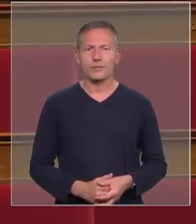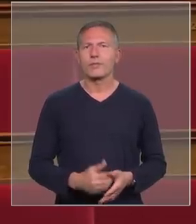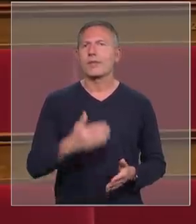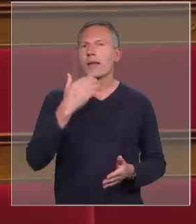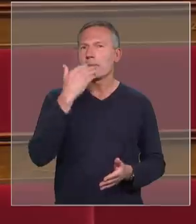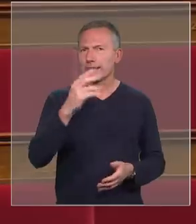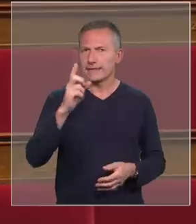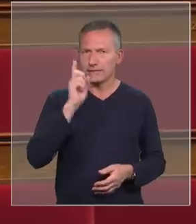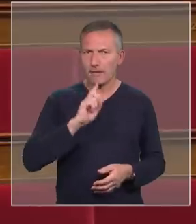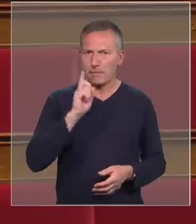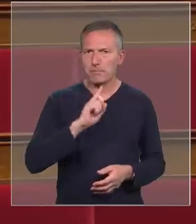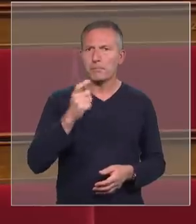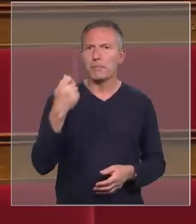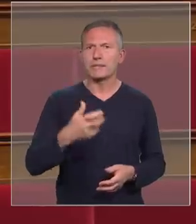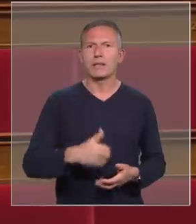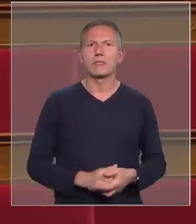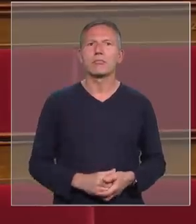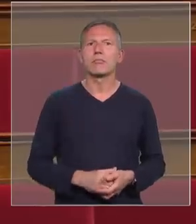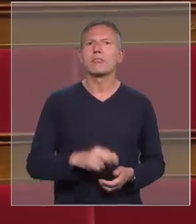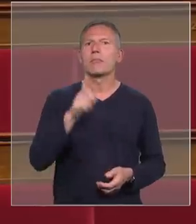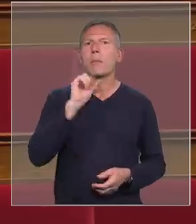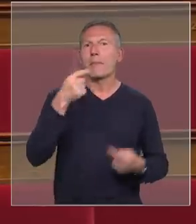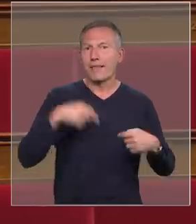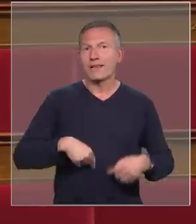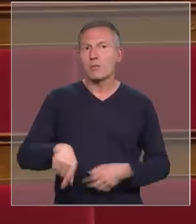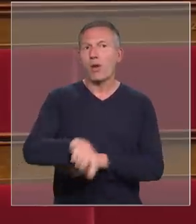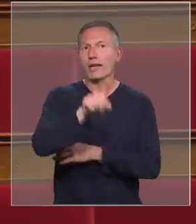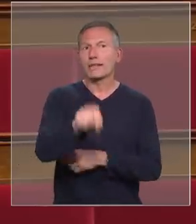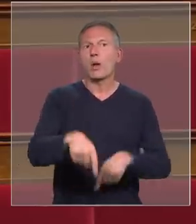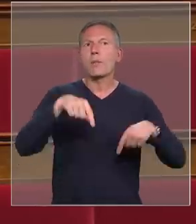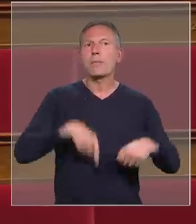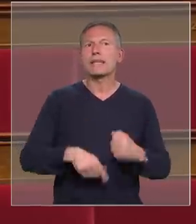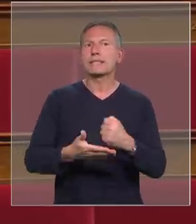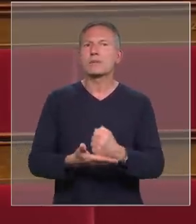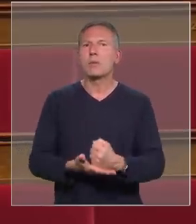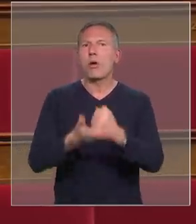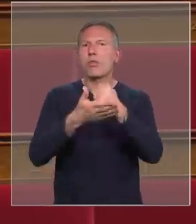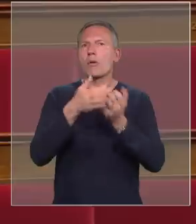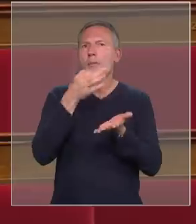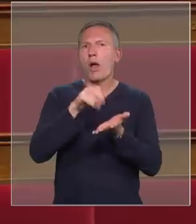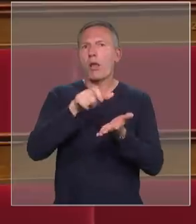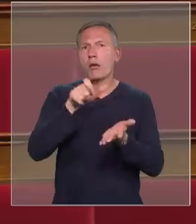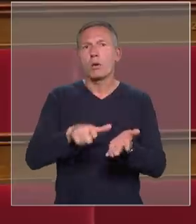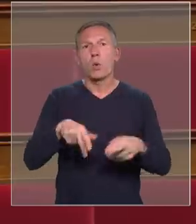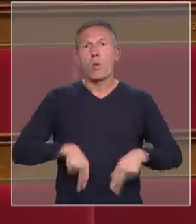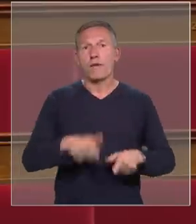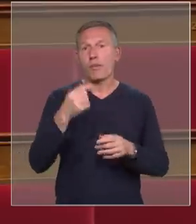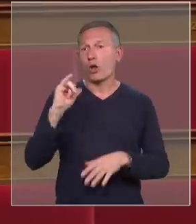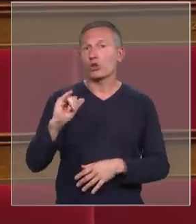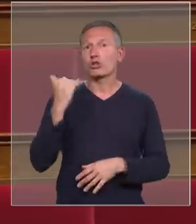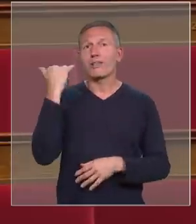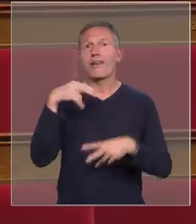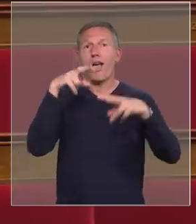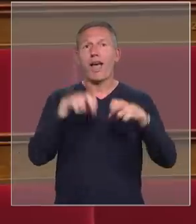Merci Madame la Présidente. Madame la Première Ministre, ma question s'adresse au ministre porte-parole du gouvernement. Jeudi dernier, la commission d'enquête relative